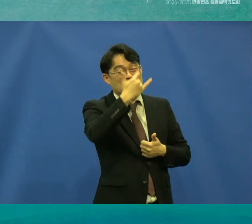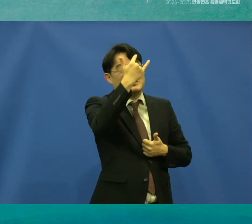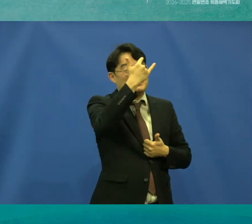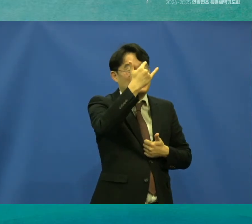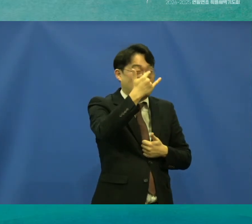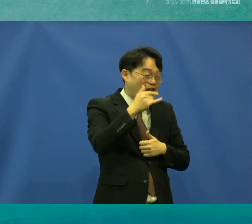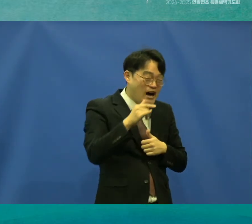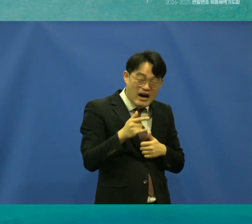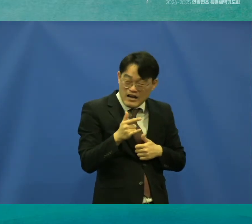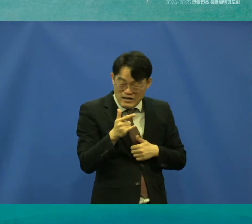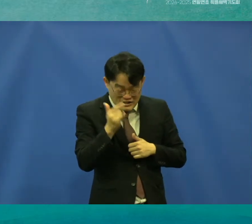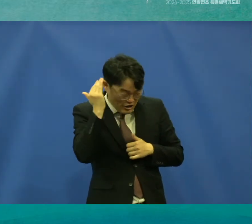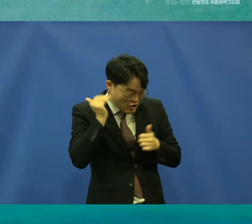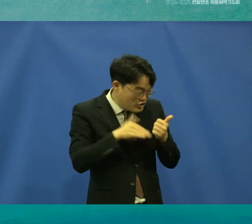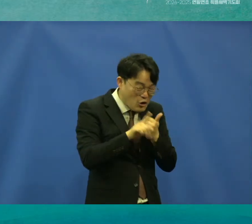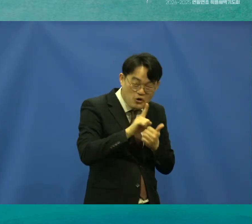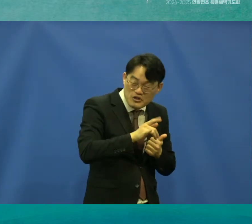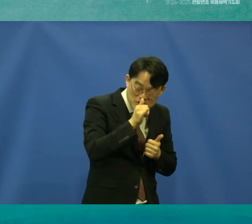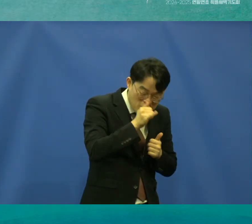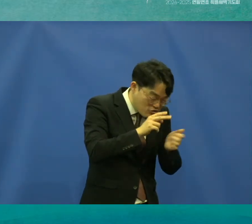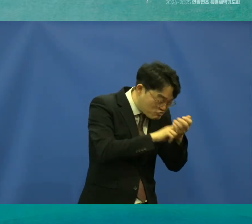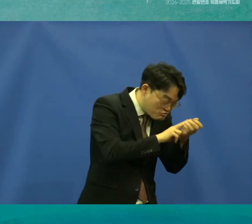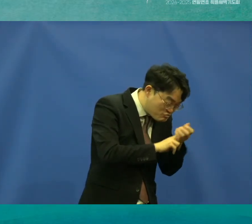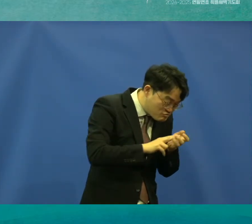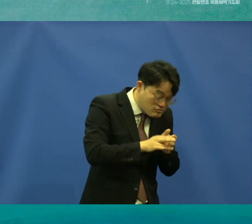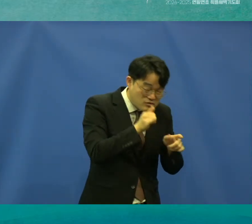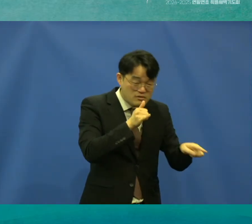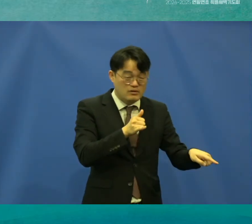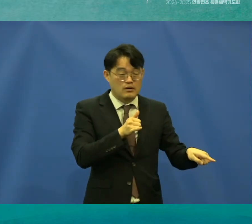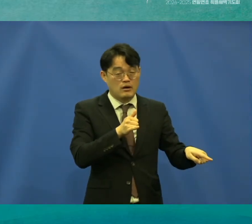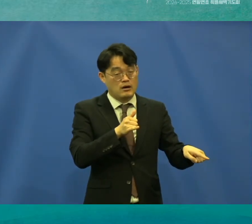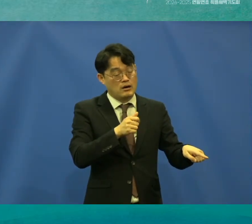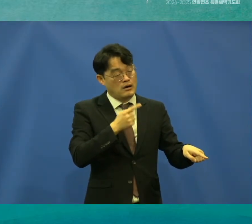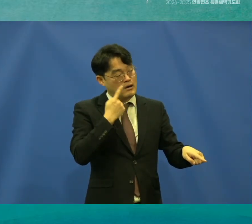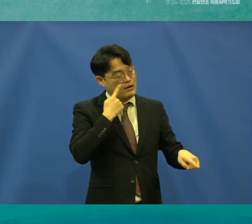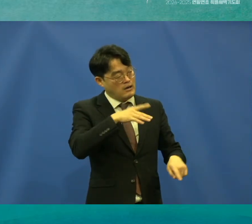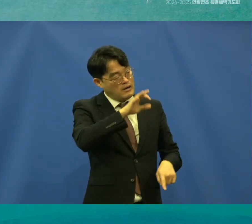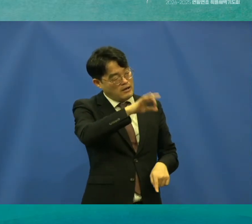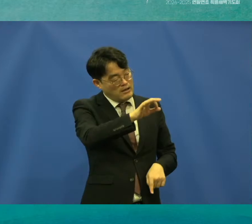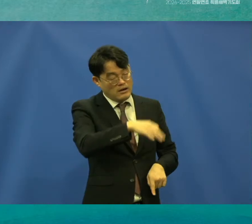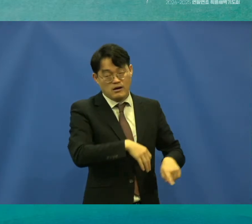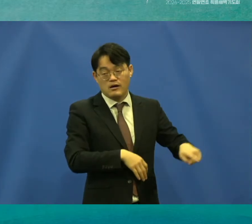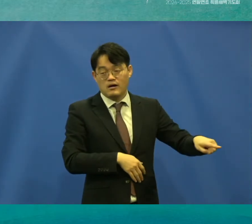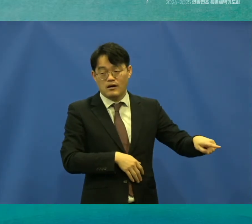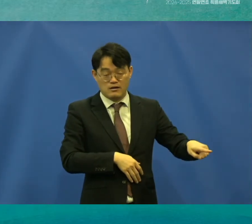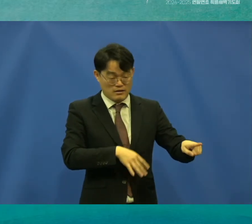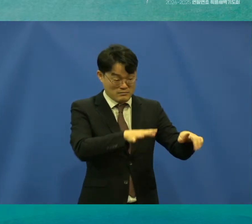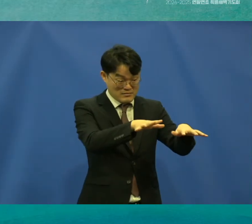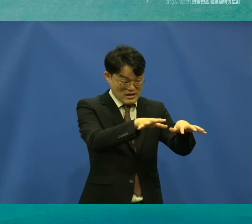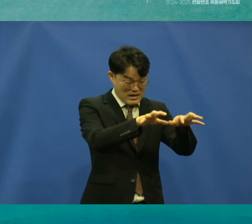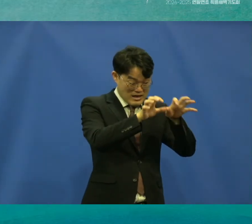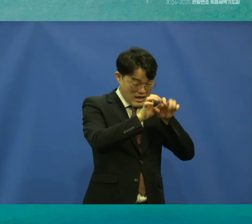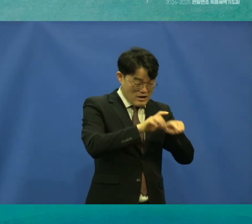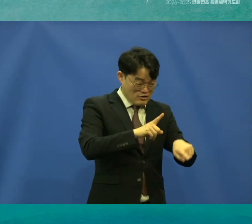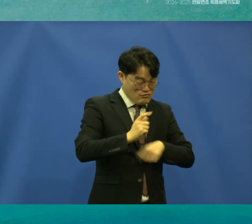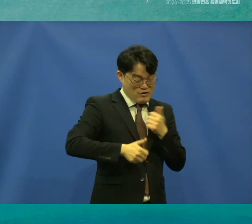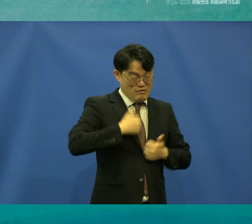싸우고 있는 선지자, 그늘이 좀 줄어든다고 신경질 내는 선지자, 이